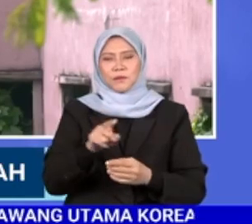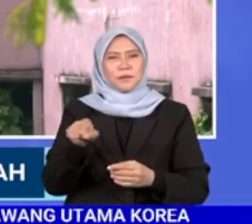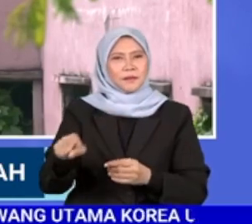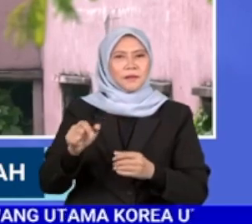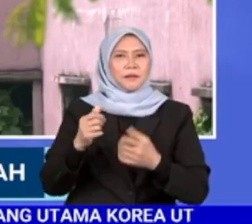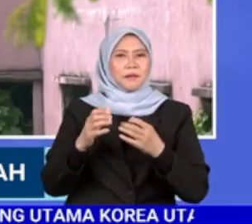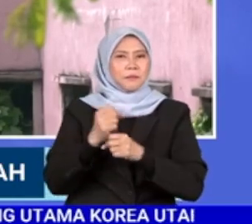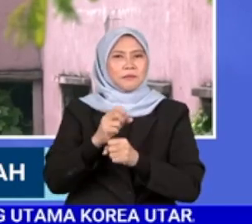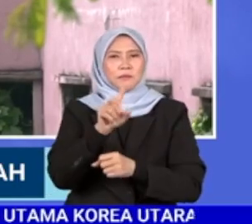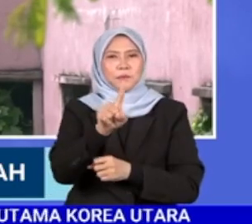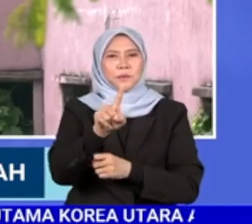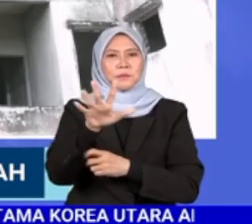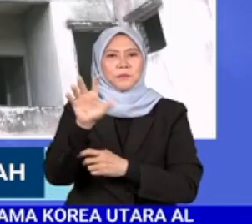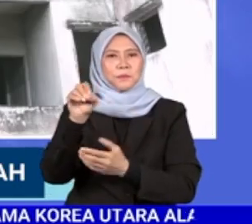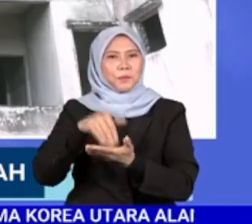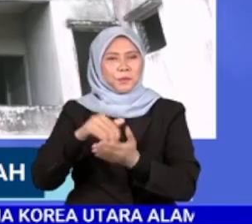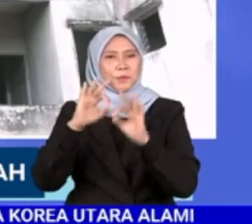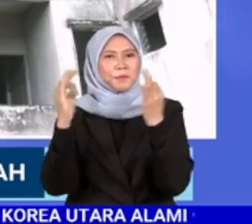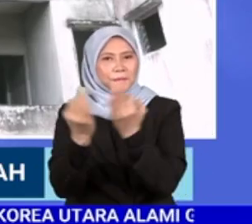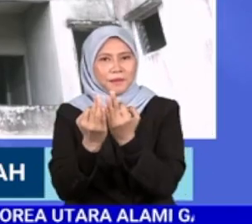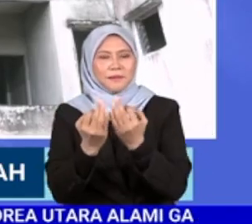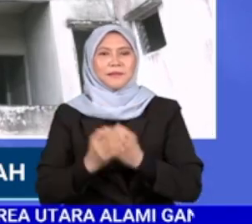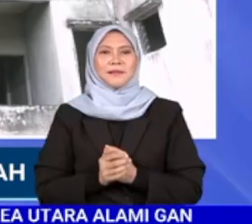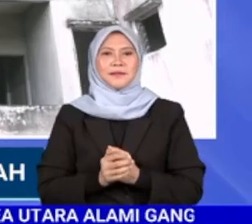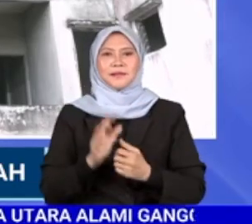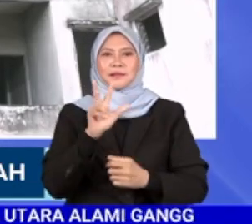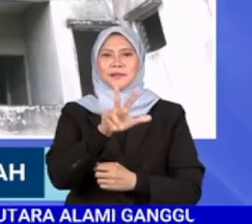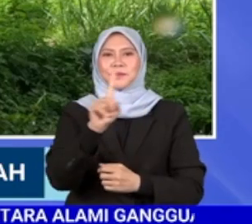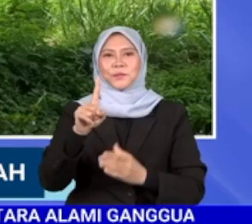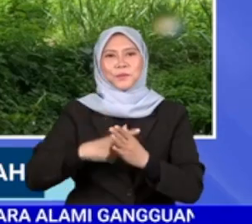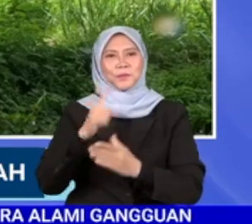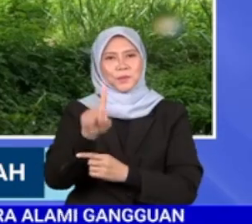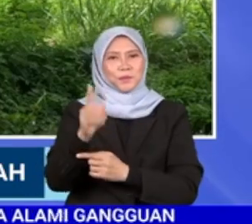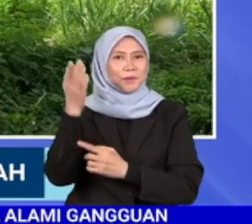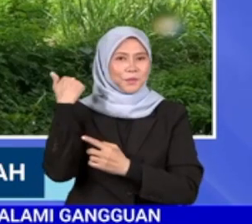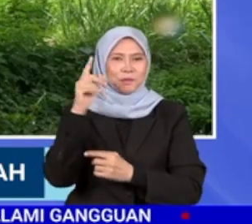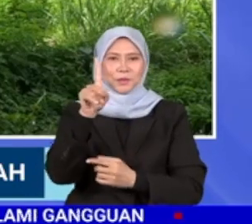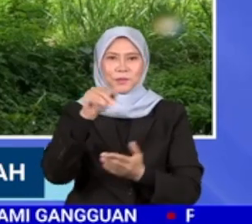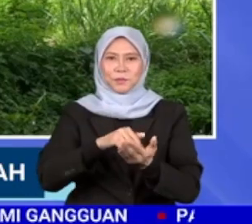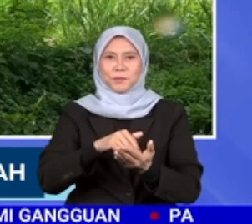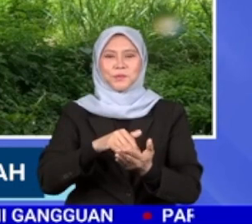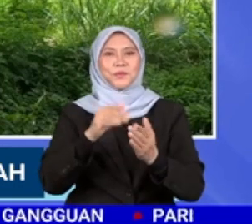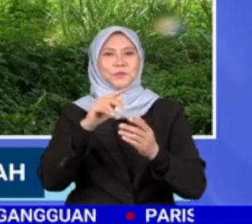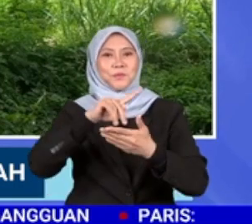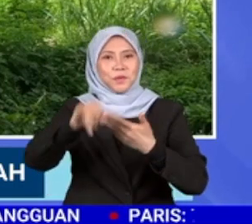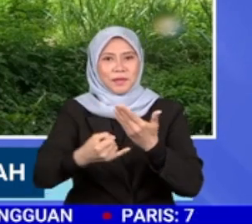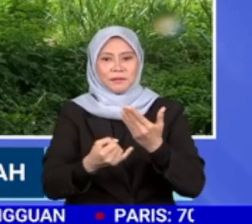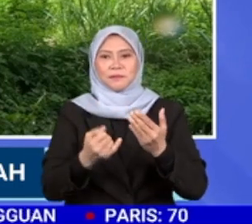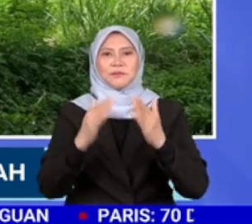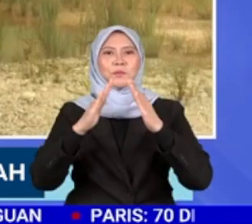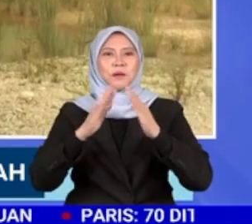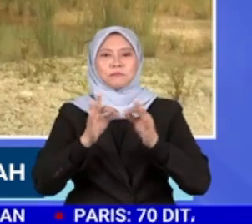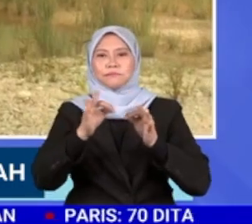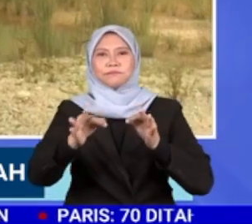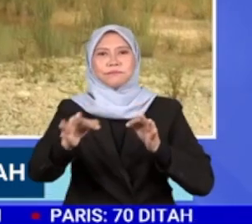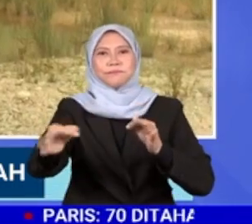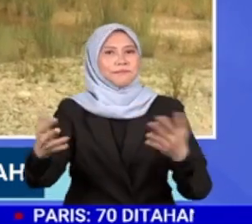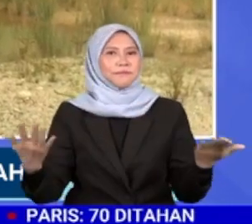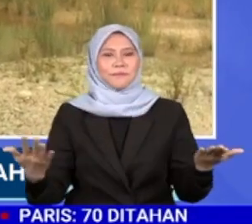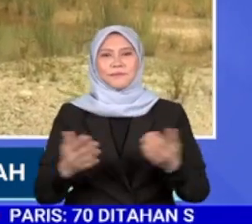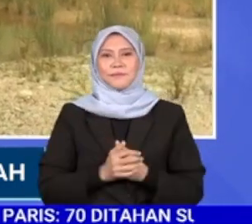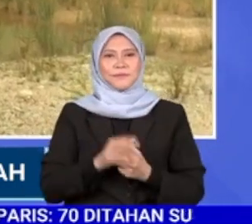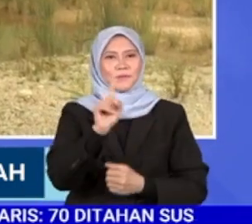kepada 125,000 isi rumah. Setakat 31 Januari lalu, lebih 1,000 projek perumahan berdepan masalah. Ia